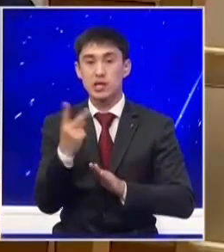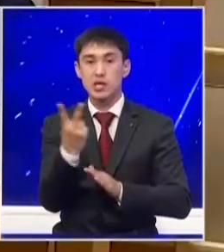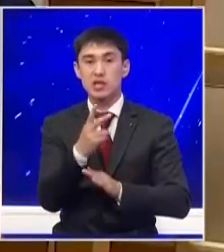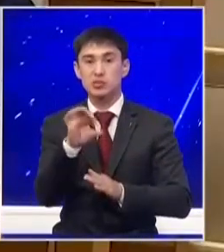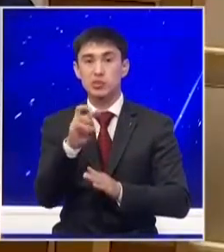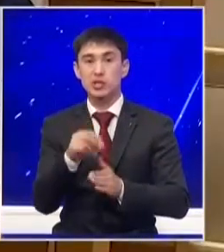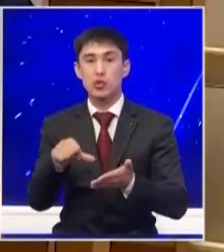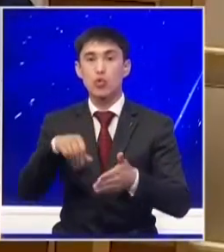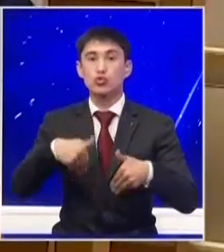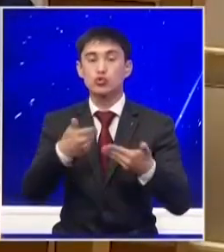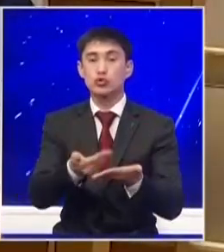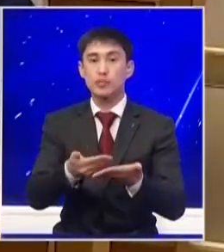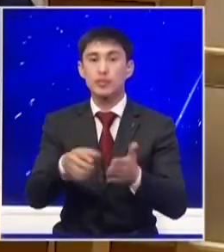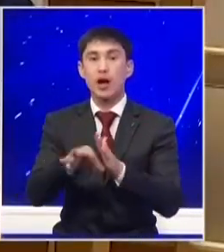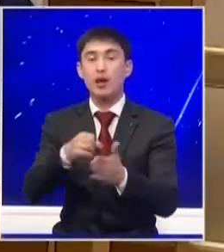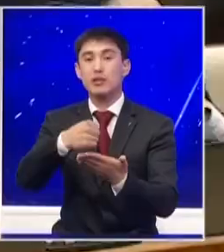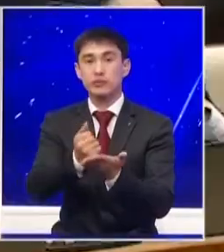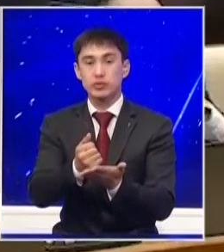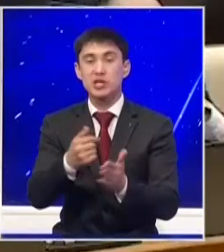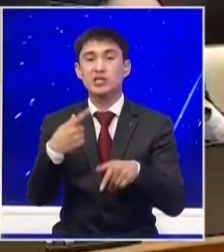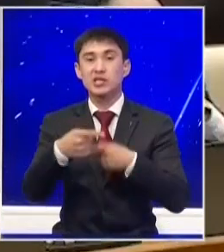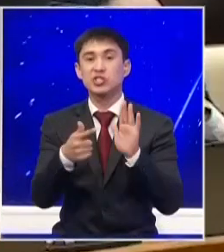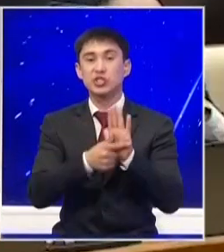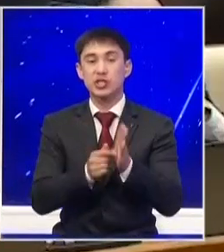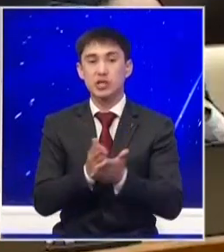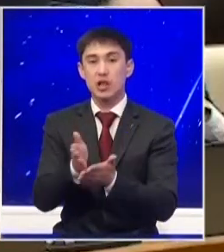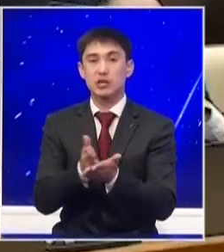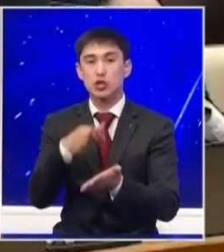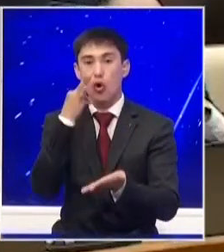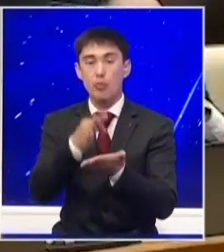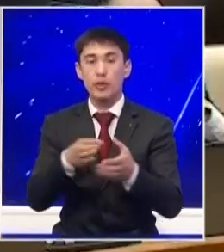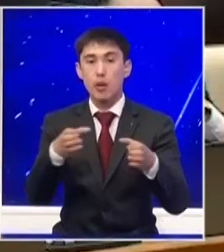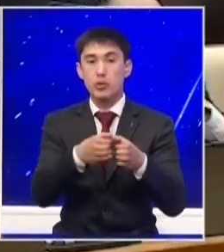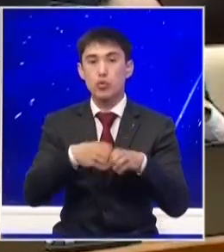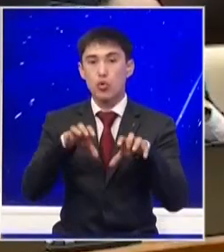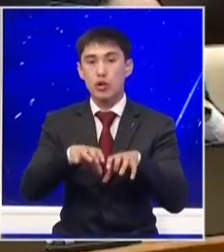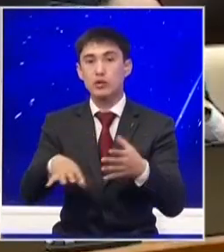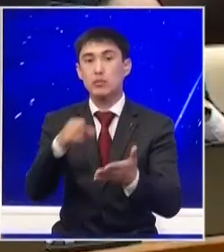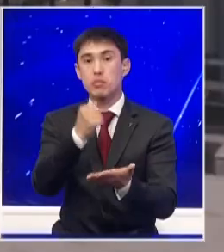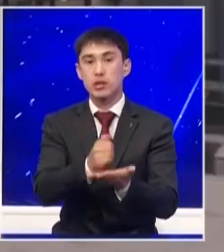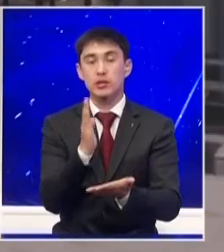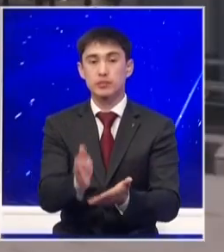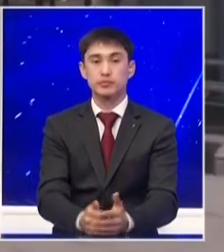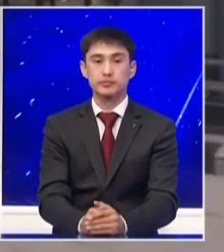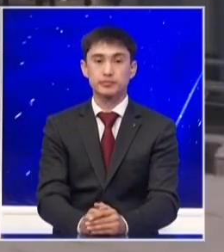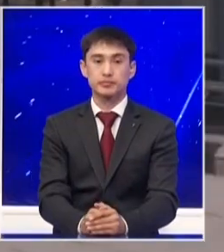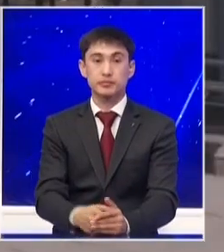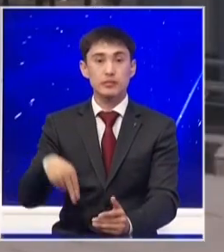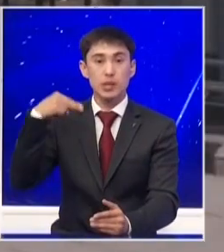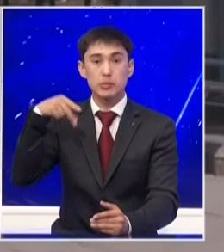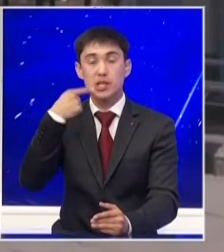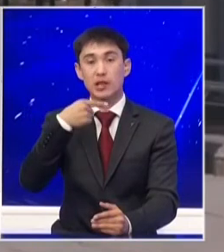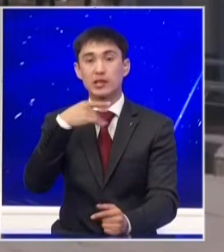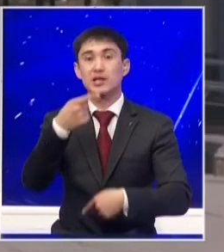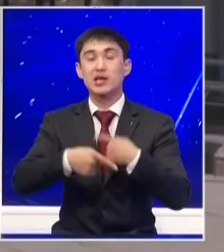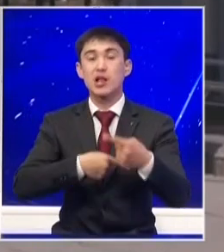вице-спикерді ұсынып, тағайындап алды. Кейін 7 салаға жауапты комитет төрағаларын да белгіледі. Президент айтқандай,